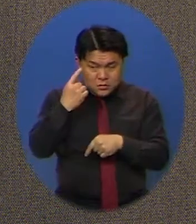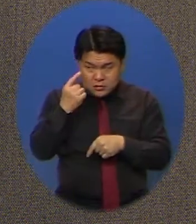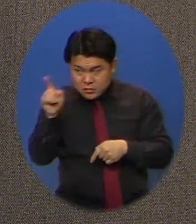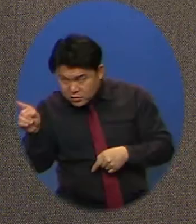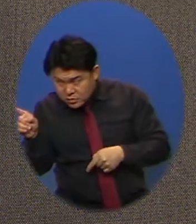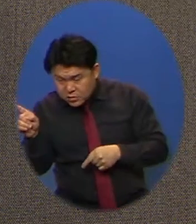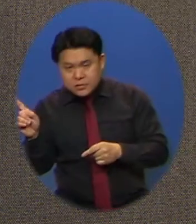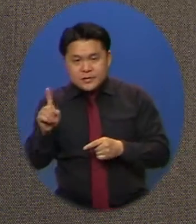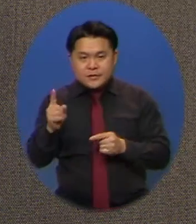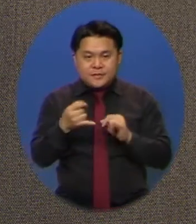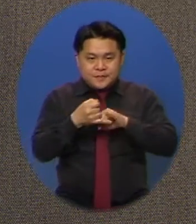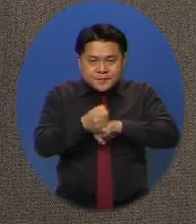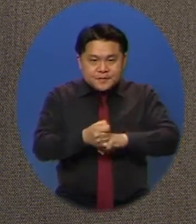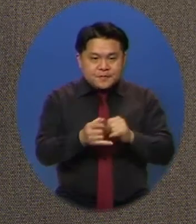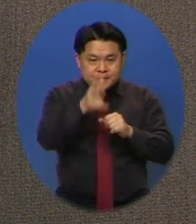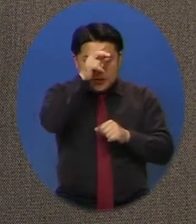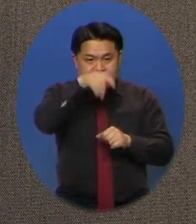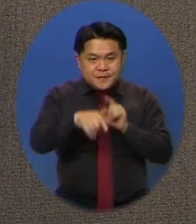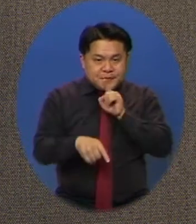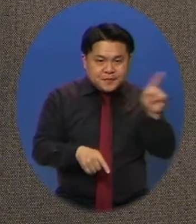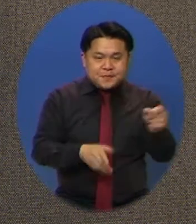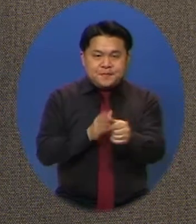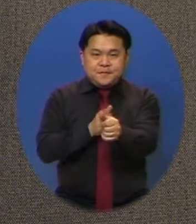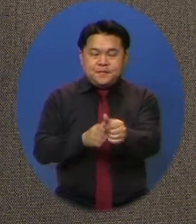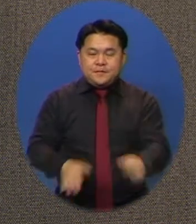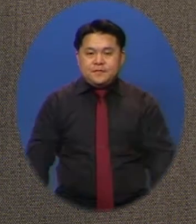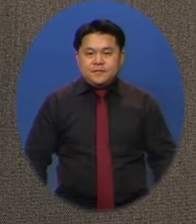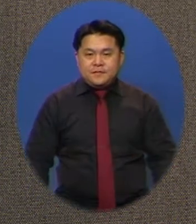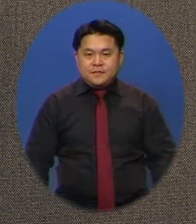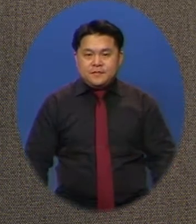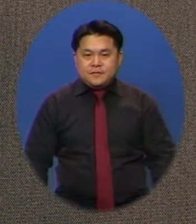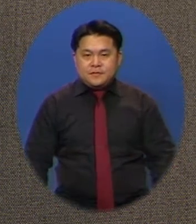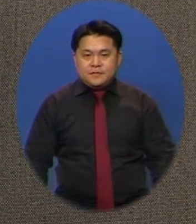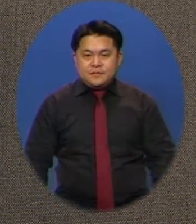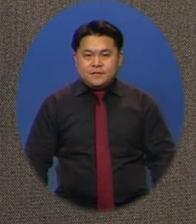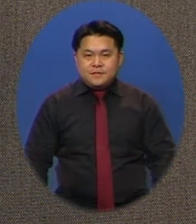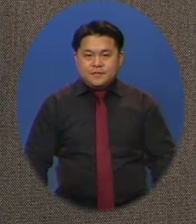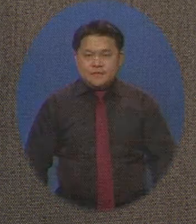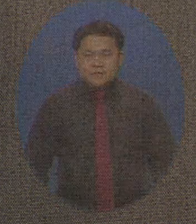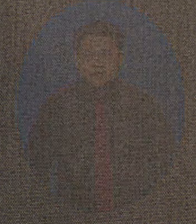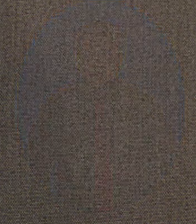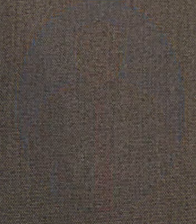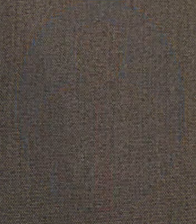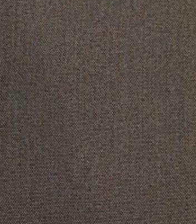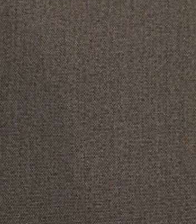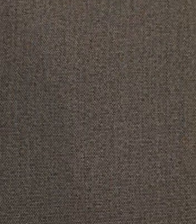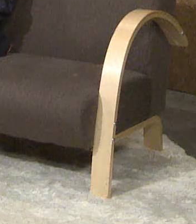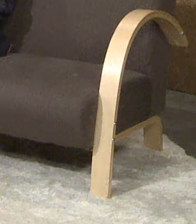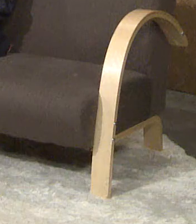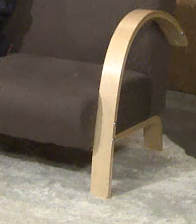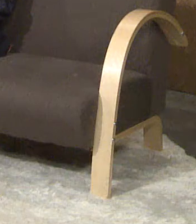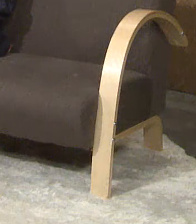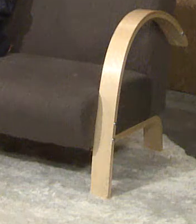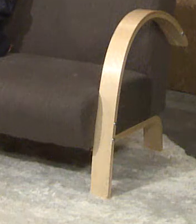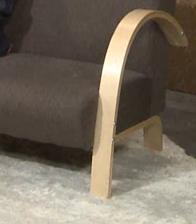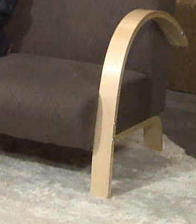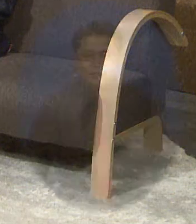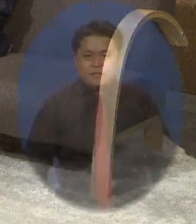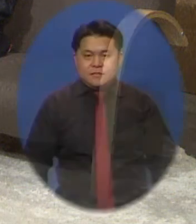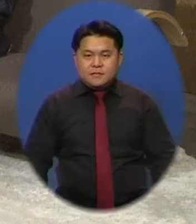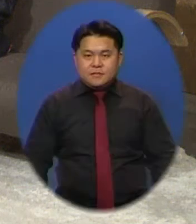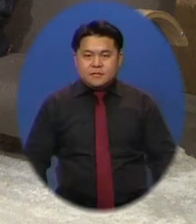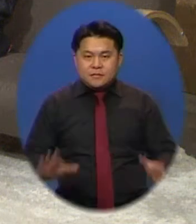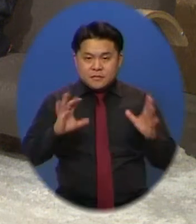경우에는 반드시 경찰관서에 신고를 해주시길 부탁드리겠습니다. 네. 아무래도